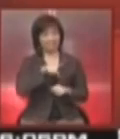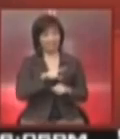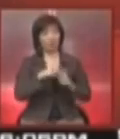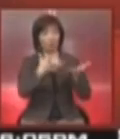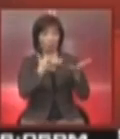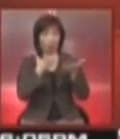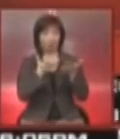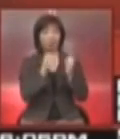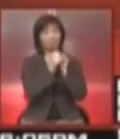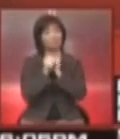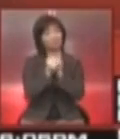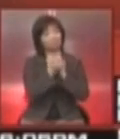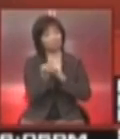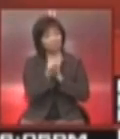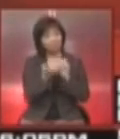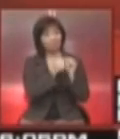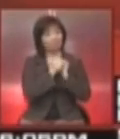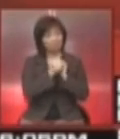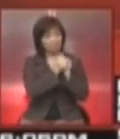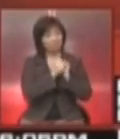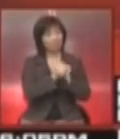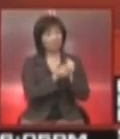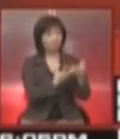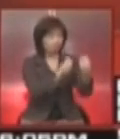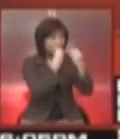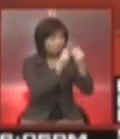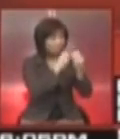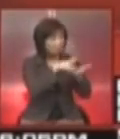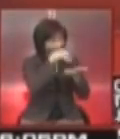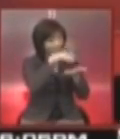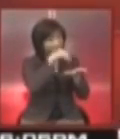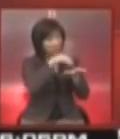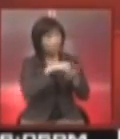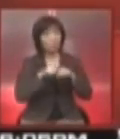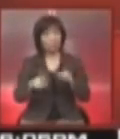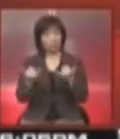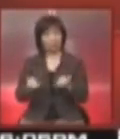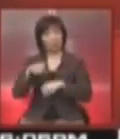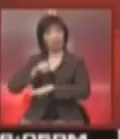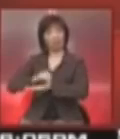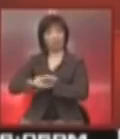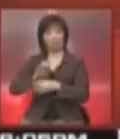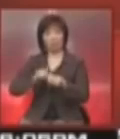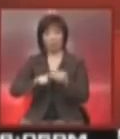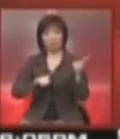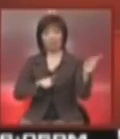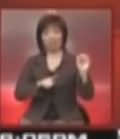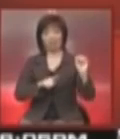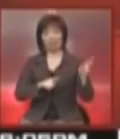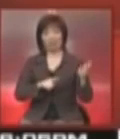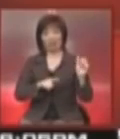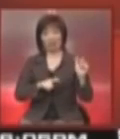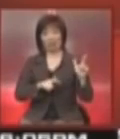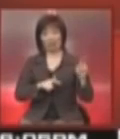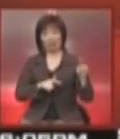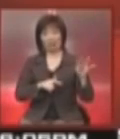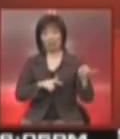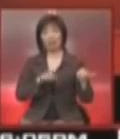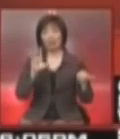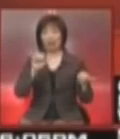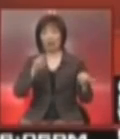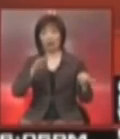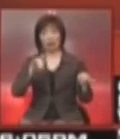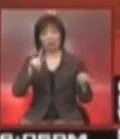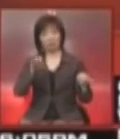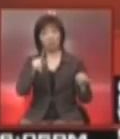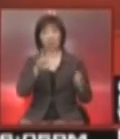na magkasama kami. Marami akong natututunan sa kanya. Usap-usapan din na matapos makasal si Shalani. Si Camille naman ang apple of the eye